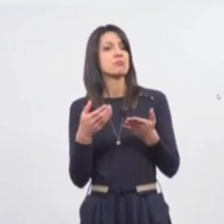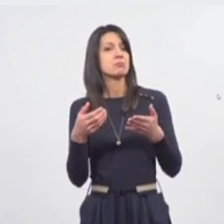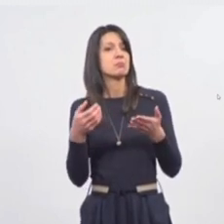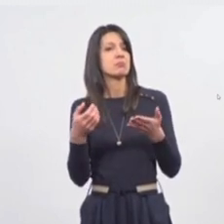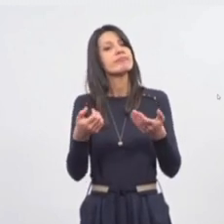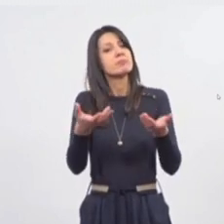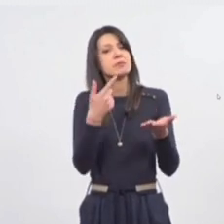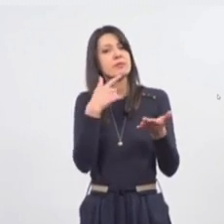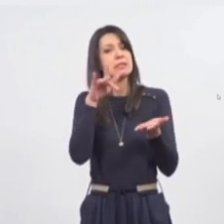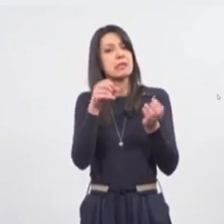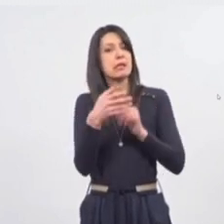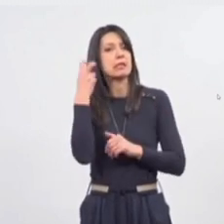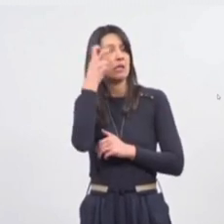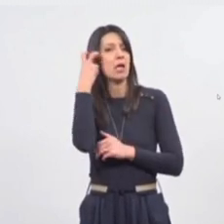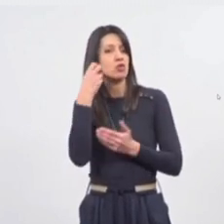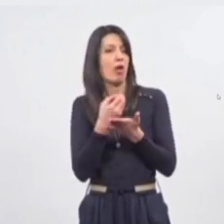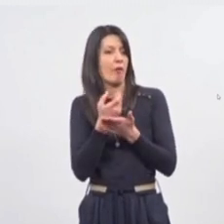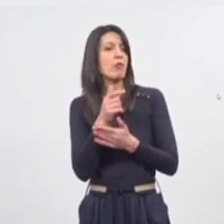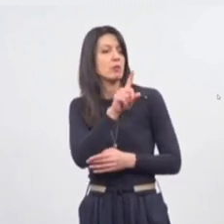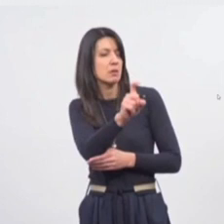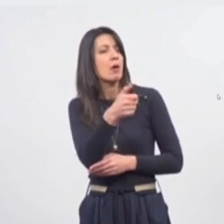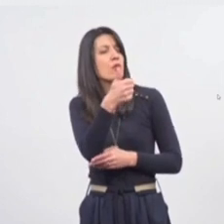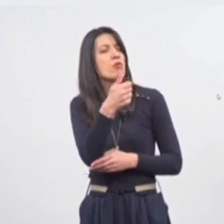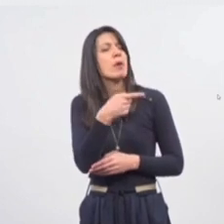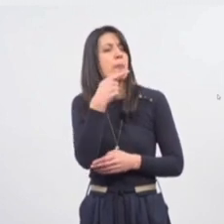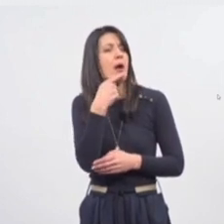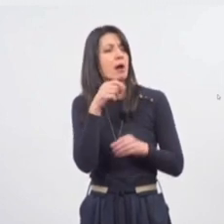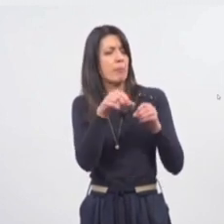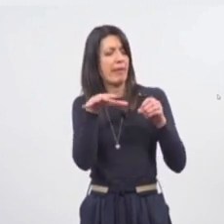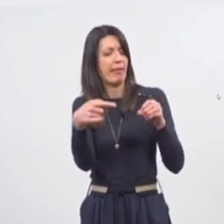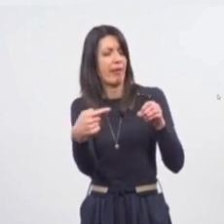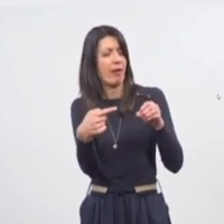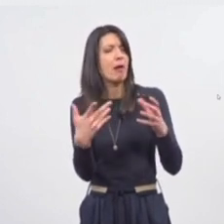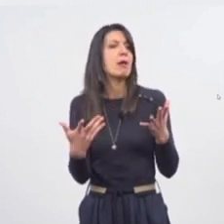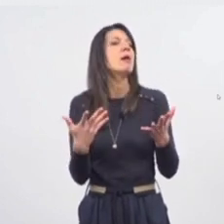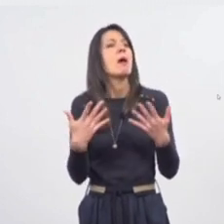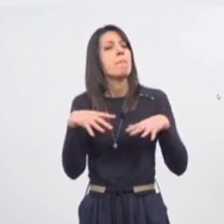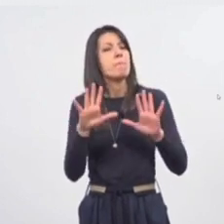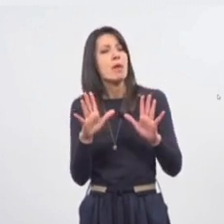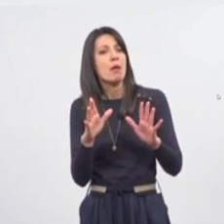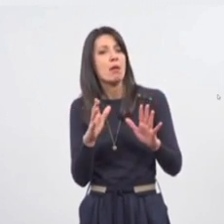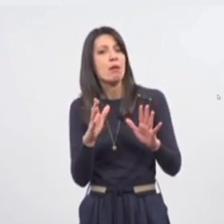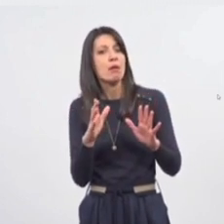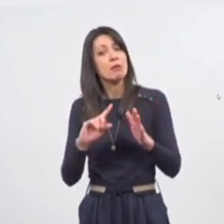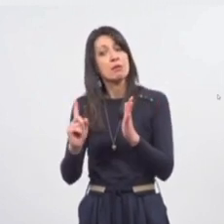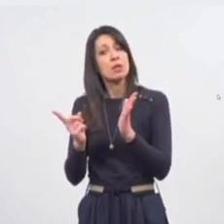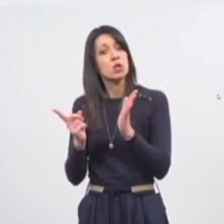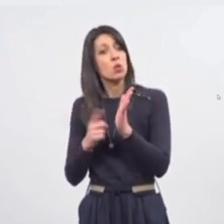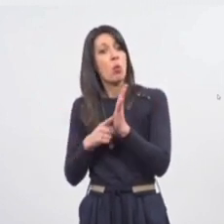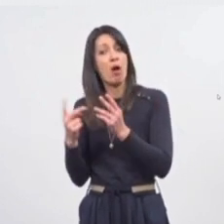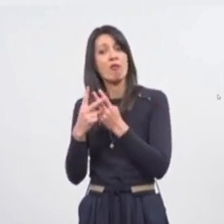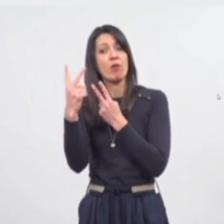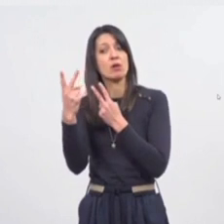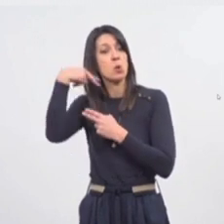évoqué aussi les médias lors de votre réunion. Avez-vous évoqué l'application des droits voisins européens au niveau